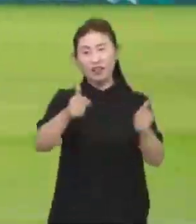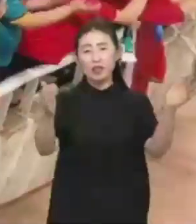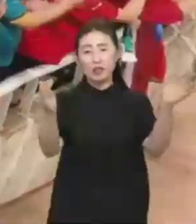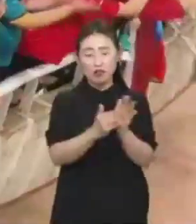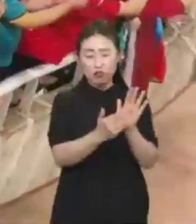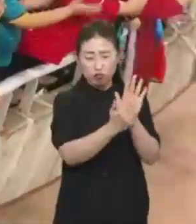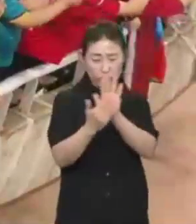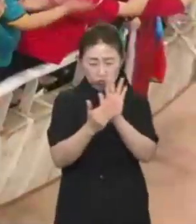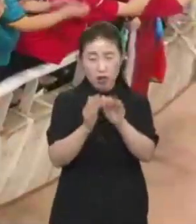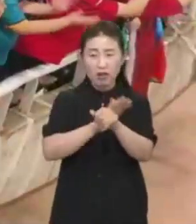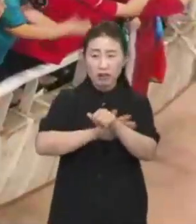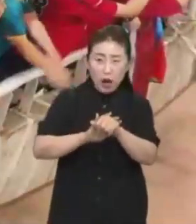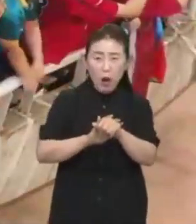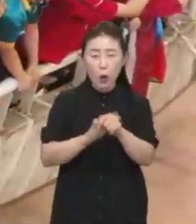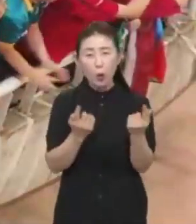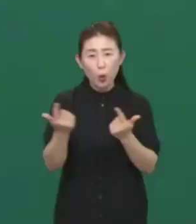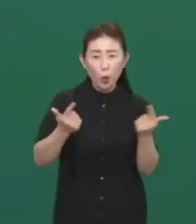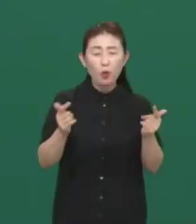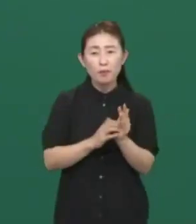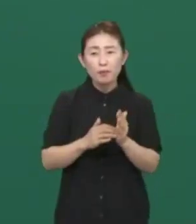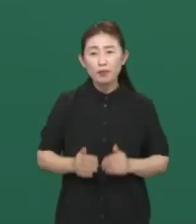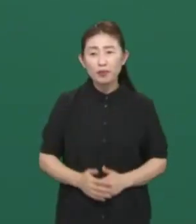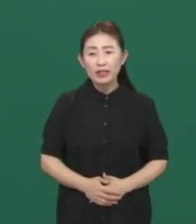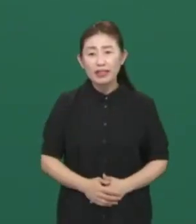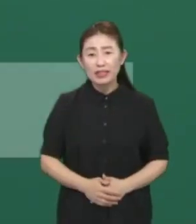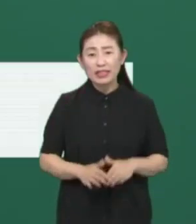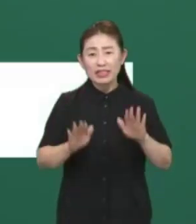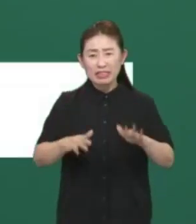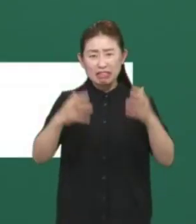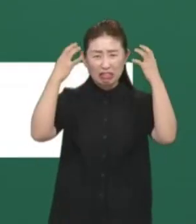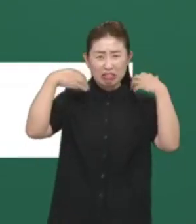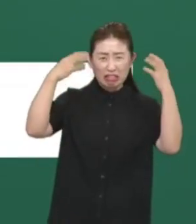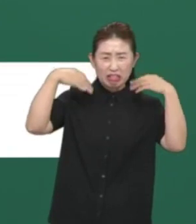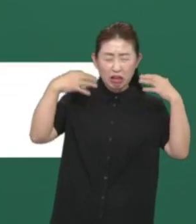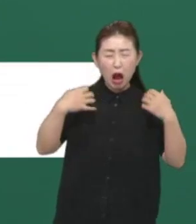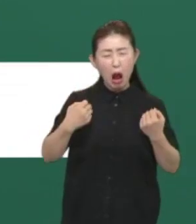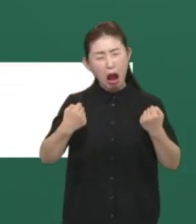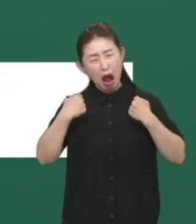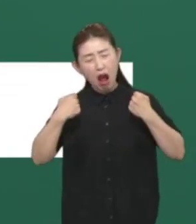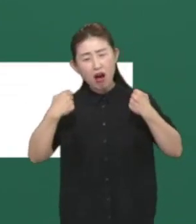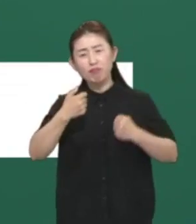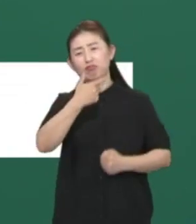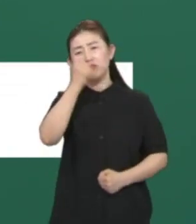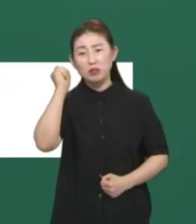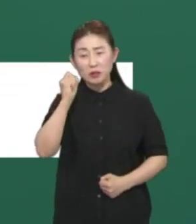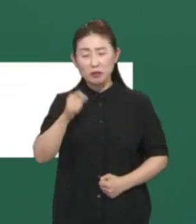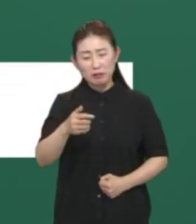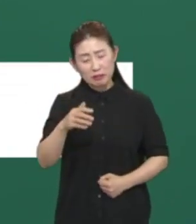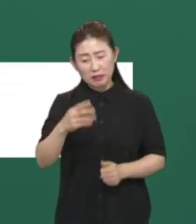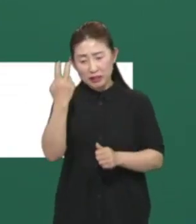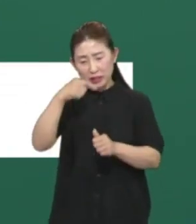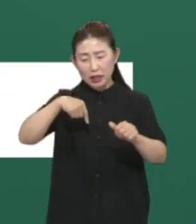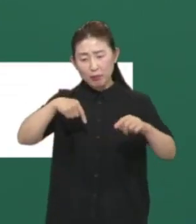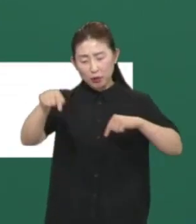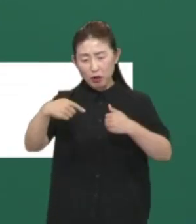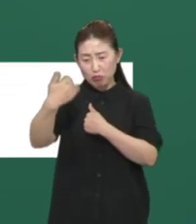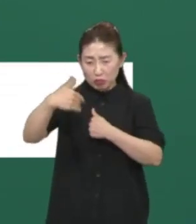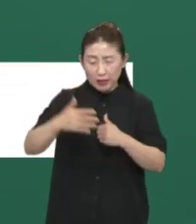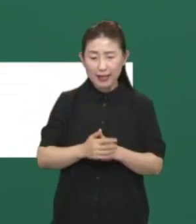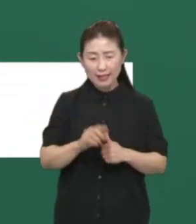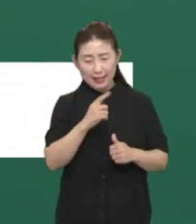수비진 구성에 다양성을 주고 있습니다. 팀이 이제 여름이다 보니까 에너지가 많이 좀 떨어져 있으니까 너가 들어가서 이제 팀원들한테 조금